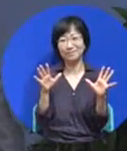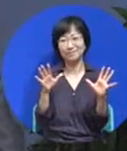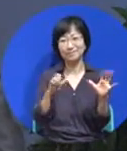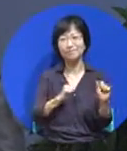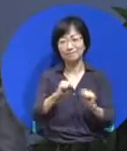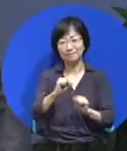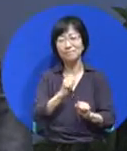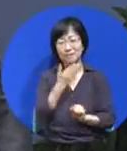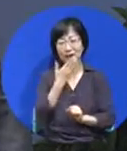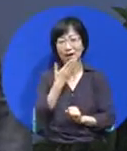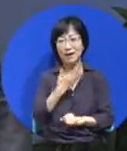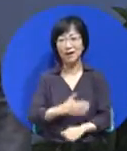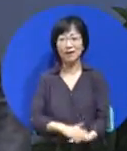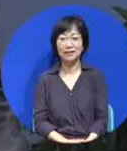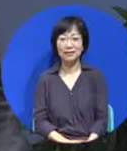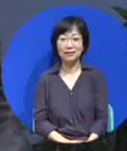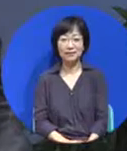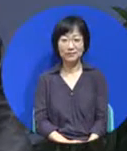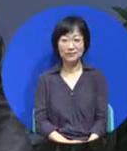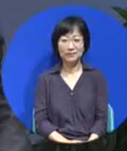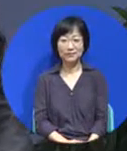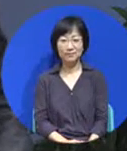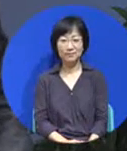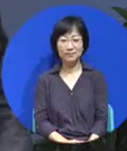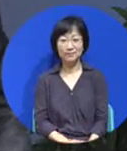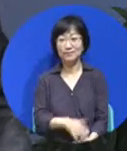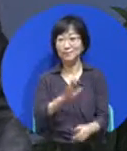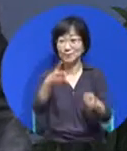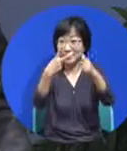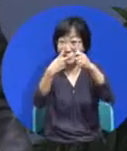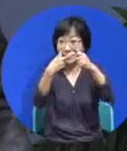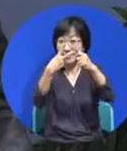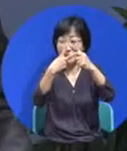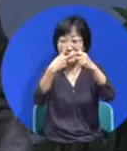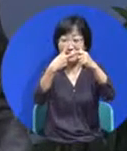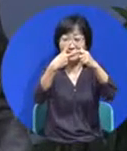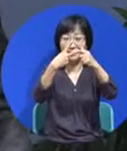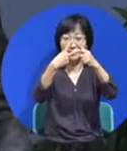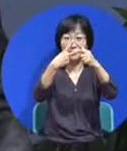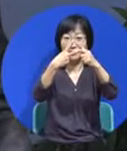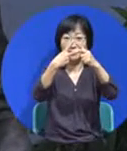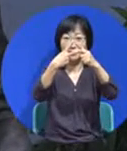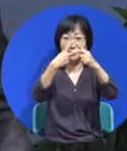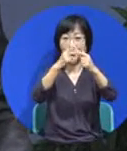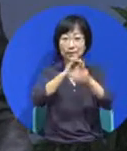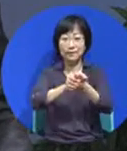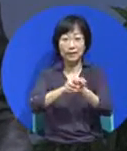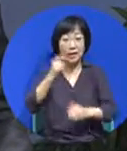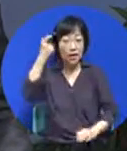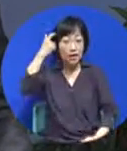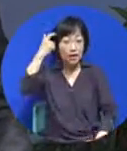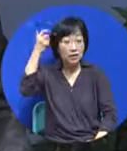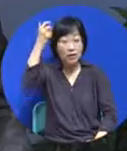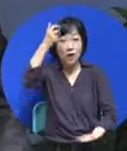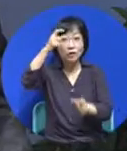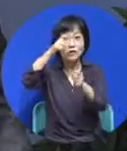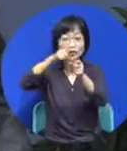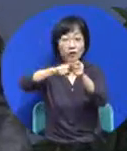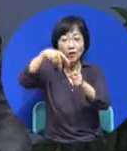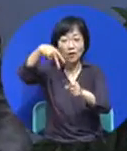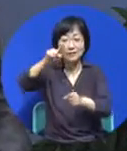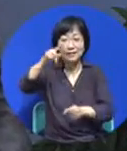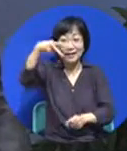matter what hardship or struggle you're facing, you can overcome. 두 번째입니다. Number two. 영적인 사실을 보게 된 겁니다. You will